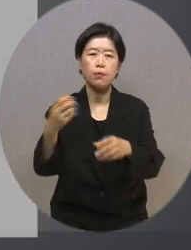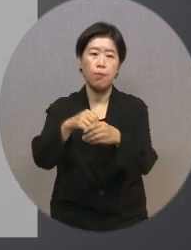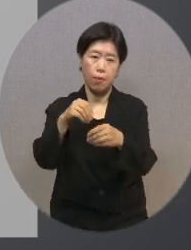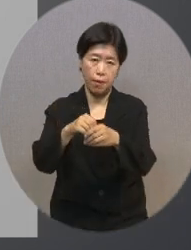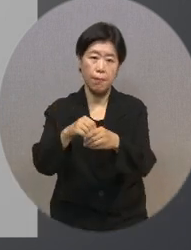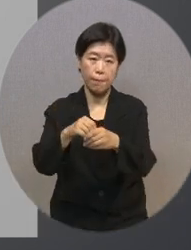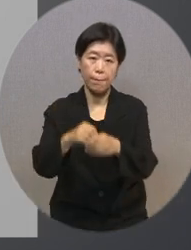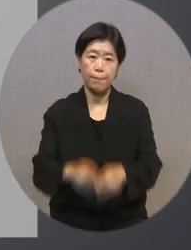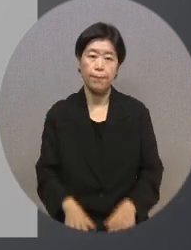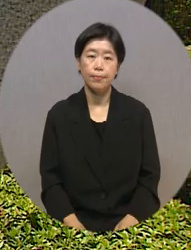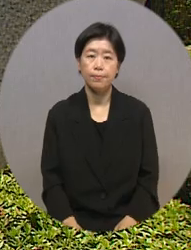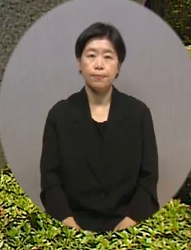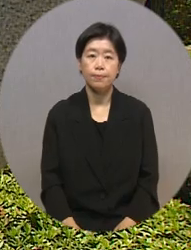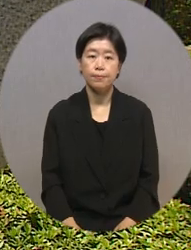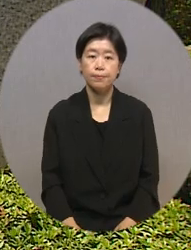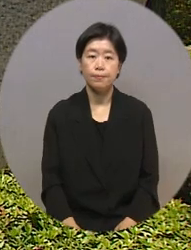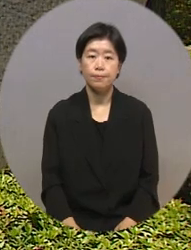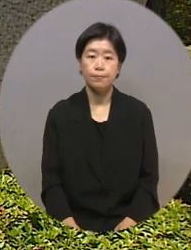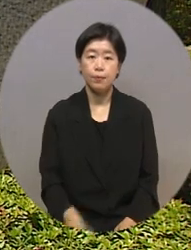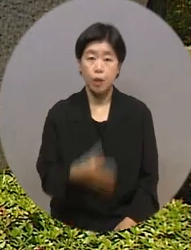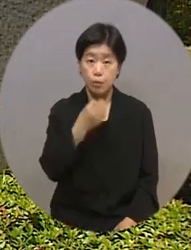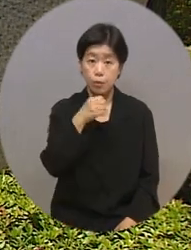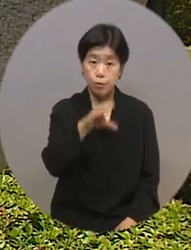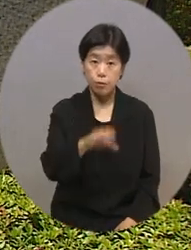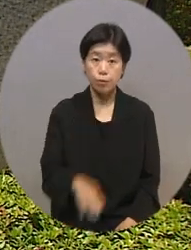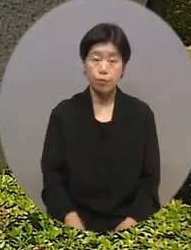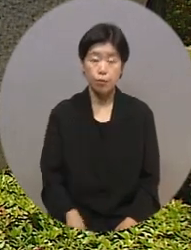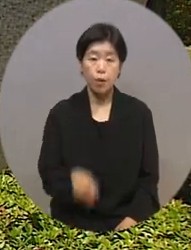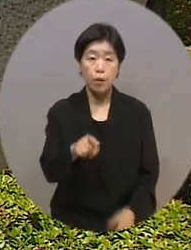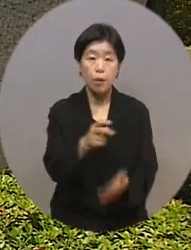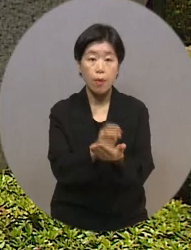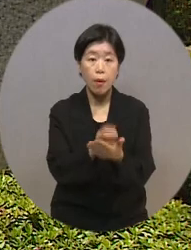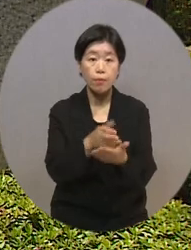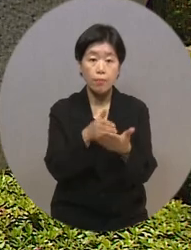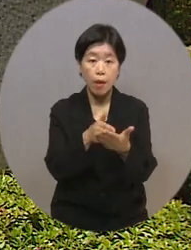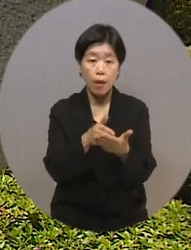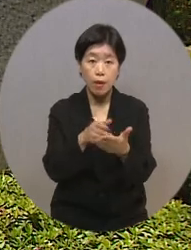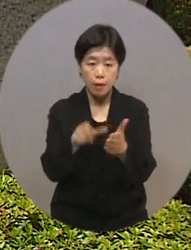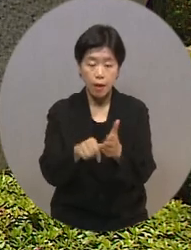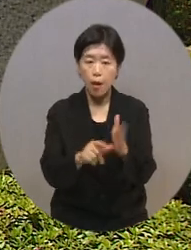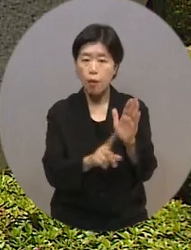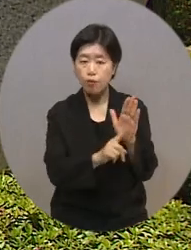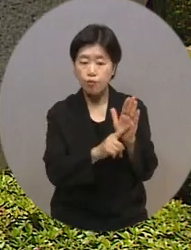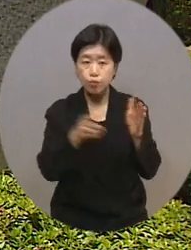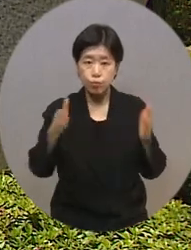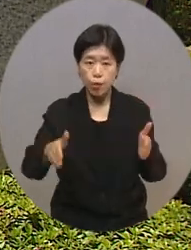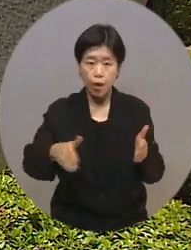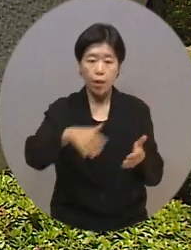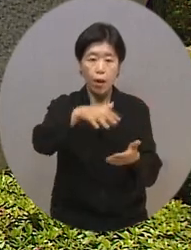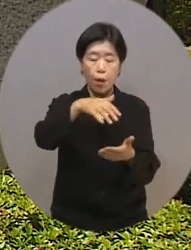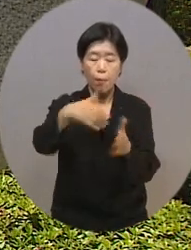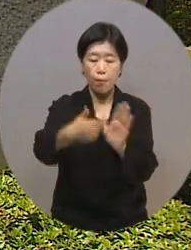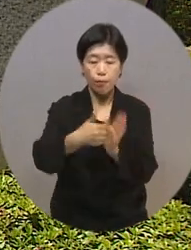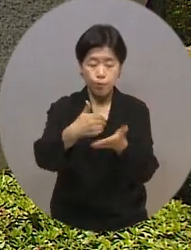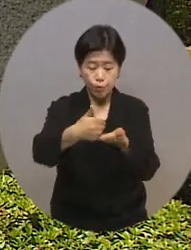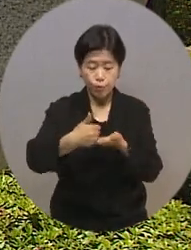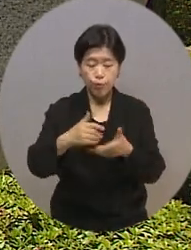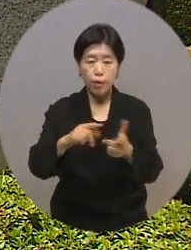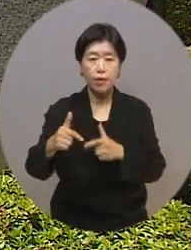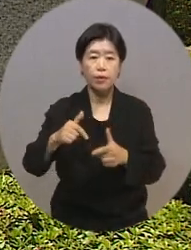폭을 확대합니다. 복지부는 입법 예고 기간 중 들어온 국민의 의견을 모아 개정안을 확정할